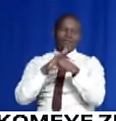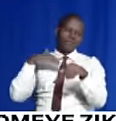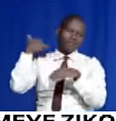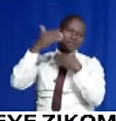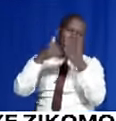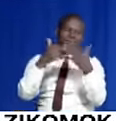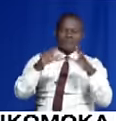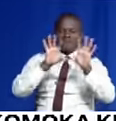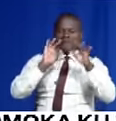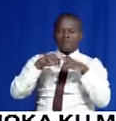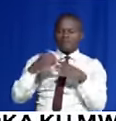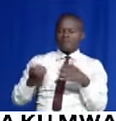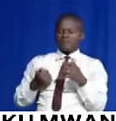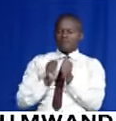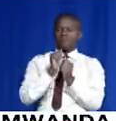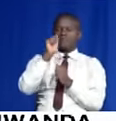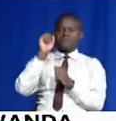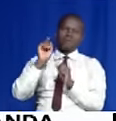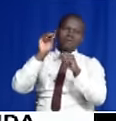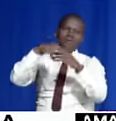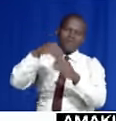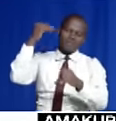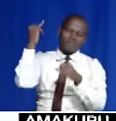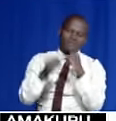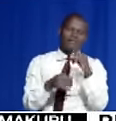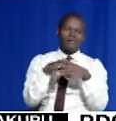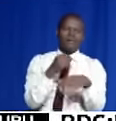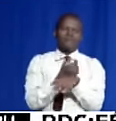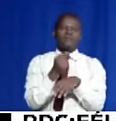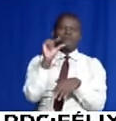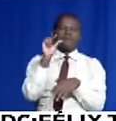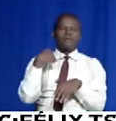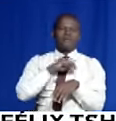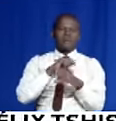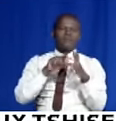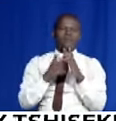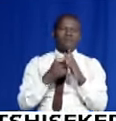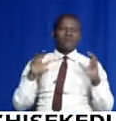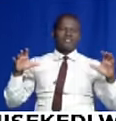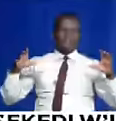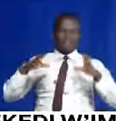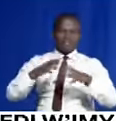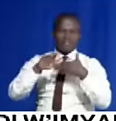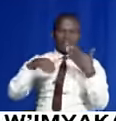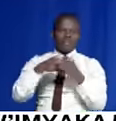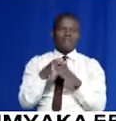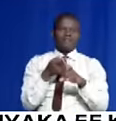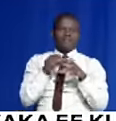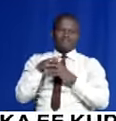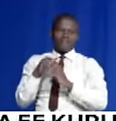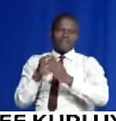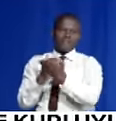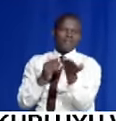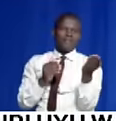bamaze gutora abakobwa 15 bagomba kwerekeza kuri final mu minota mikeya cyane turaba dutangiye igitaramo njyarugamba na mvarugamba